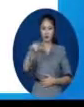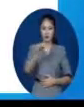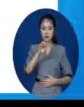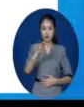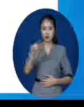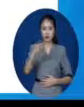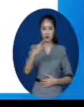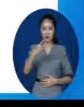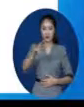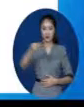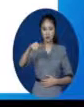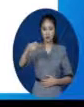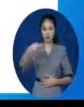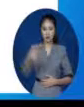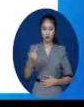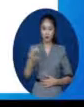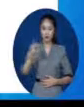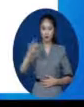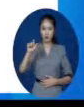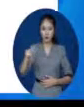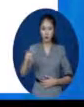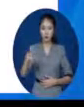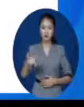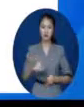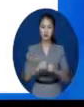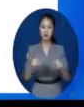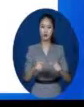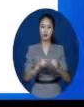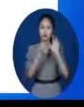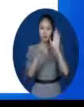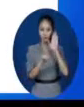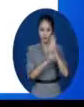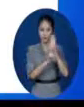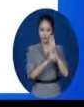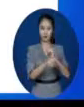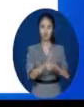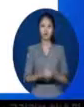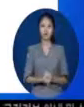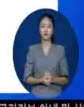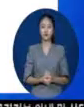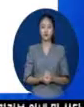주식회사 SR 테크노팩에서 그라비아 인쇄기 조작원을 모집합니다.